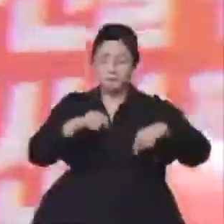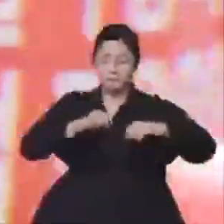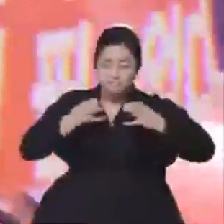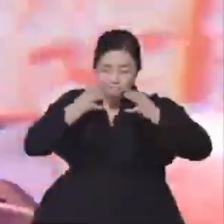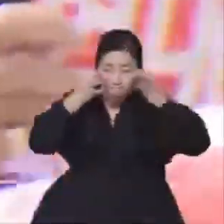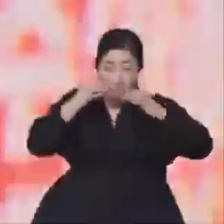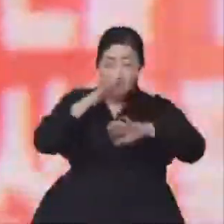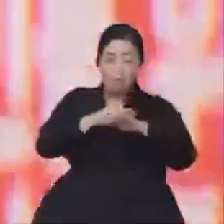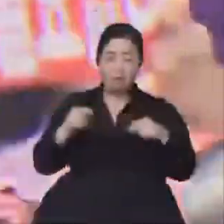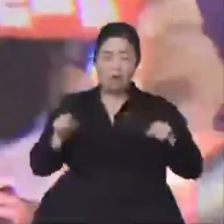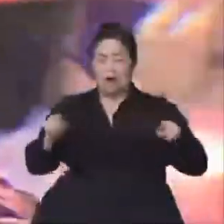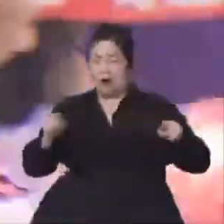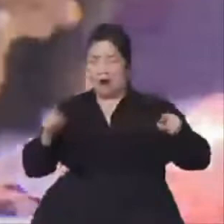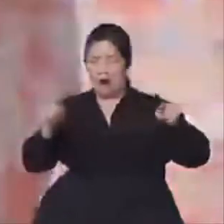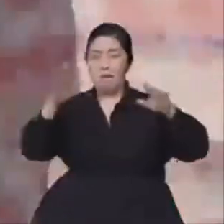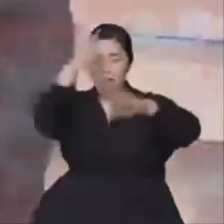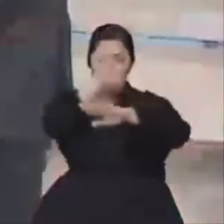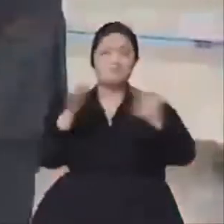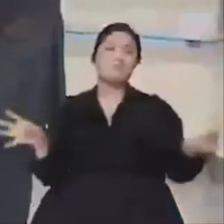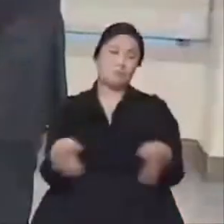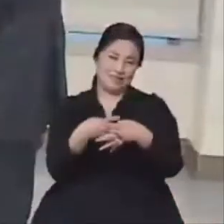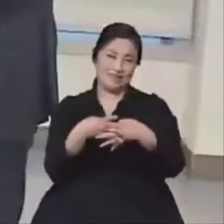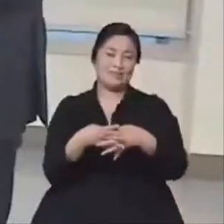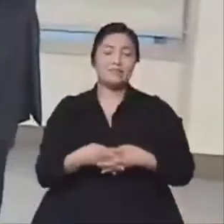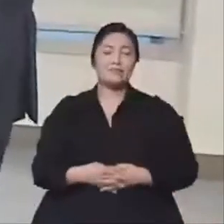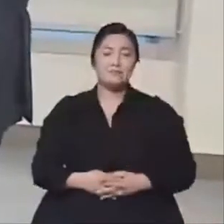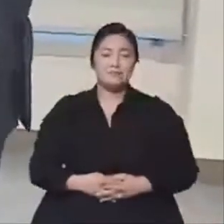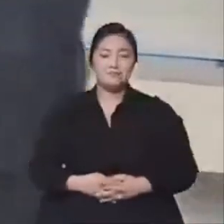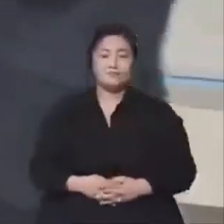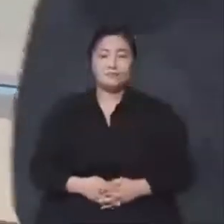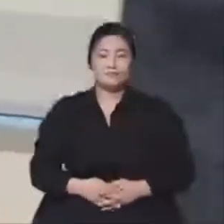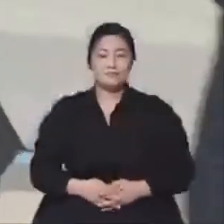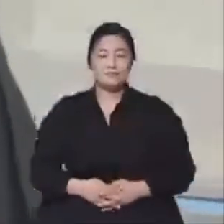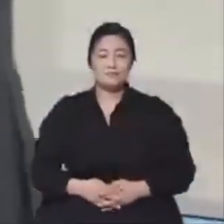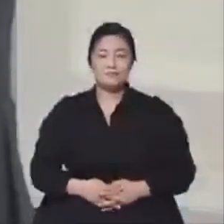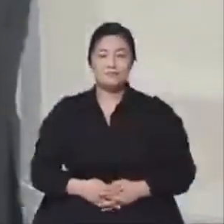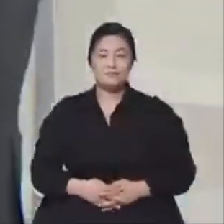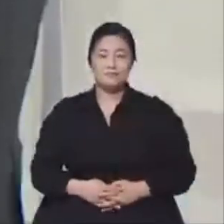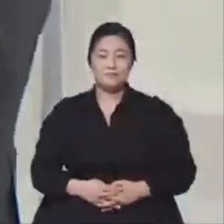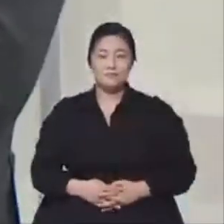평행선을 달리던 협상이 타결됐습니다. KBC 이상환입니다.